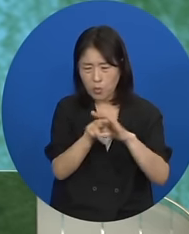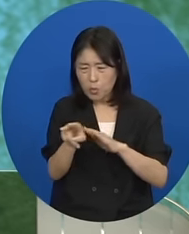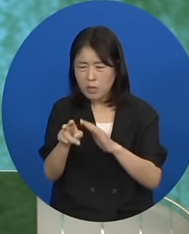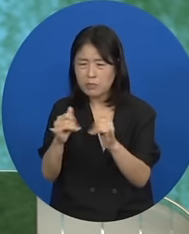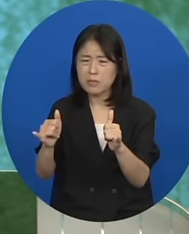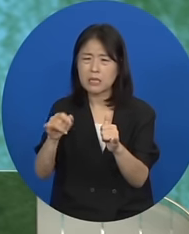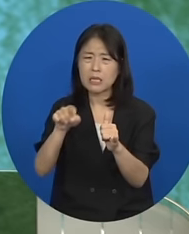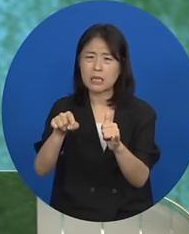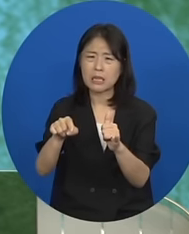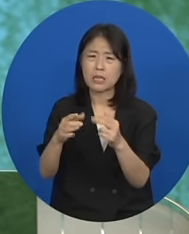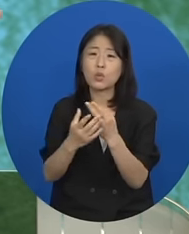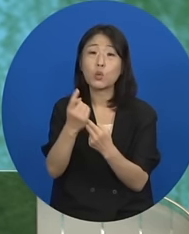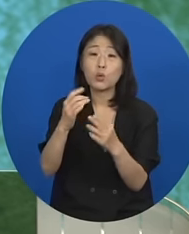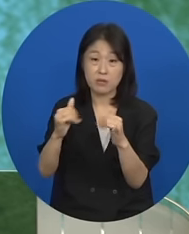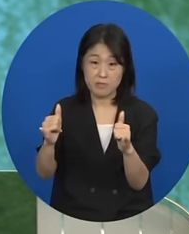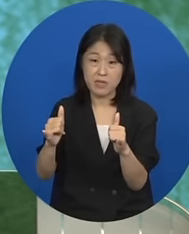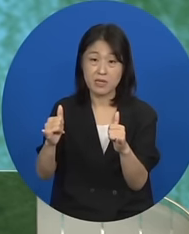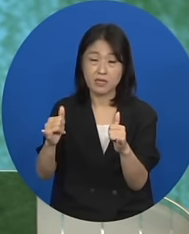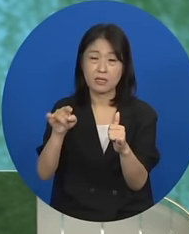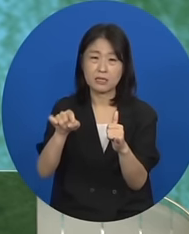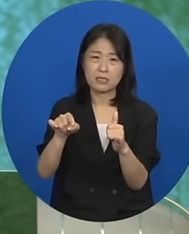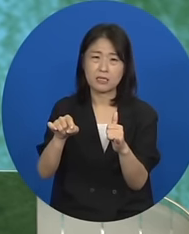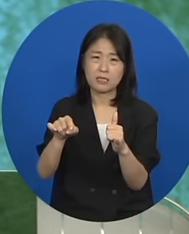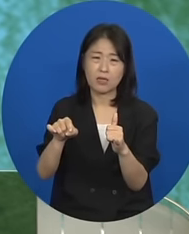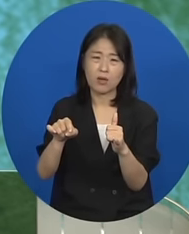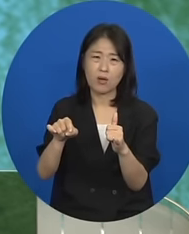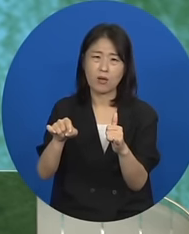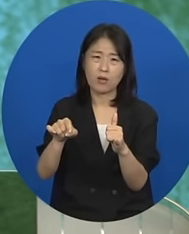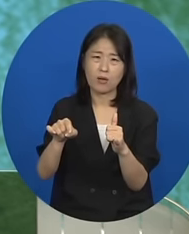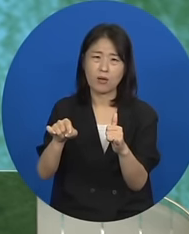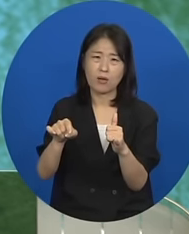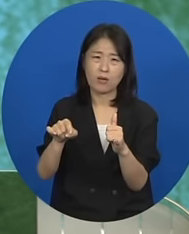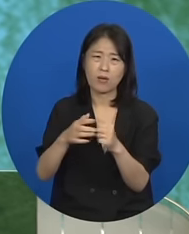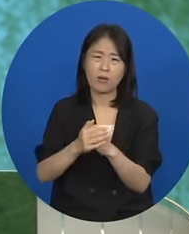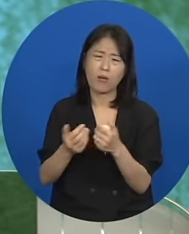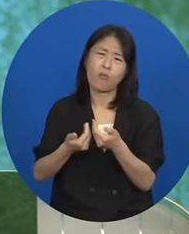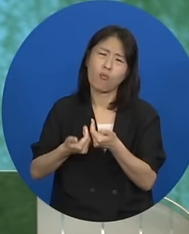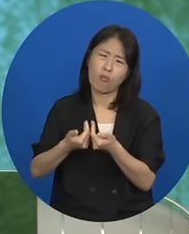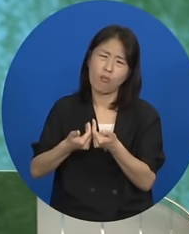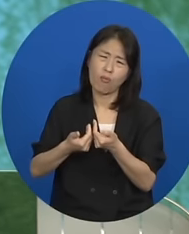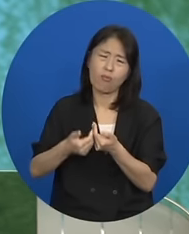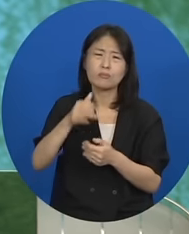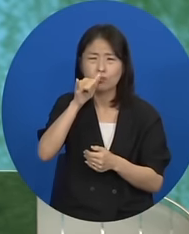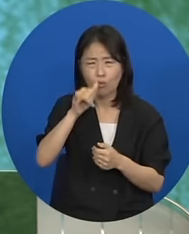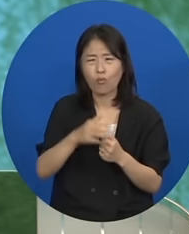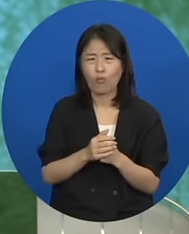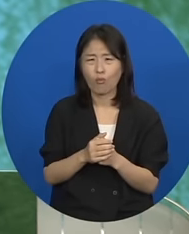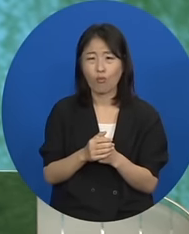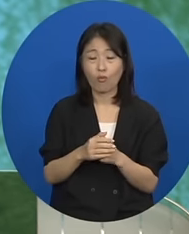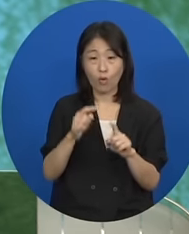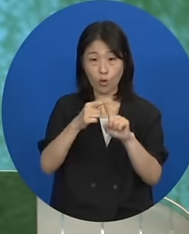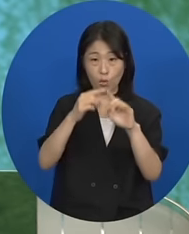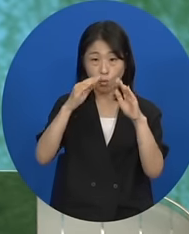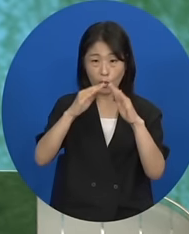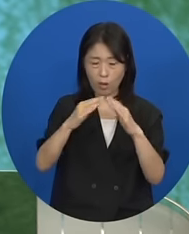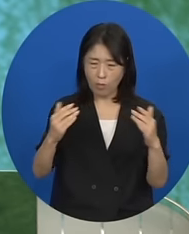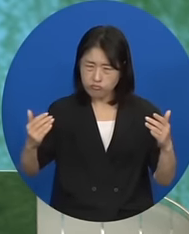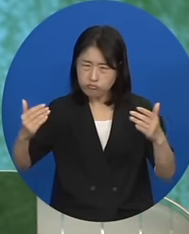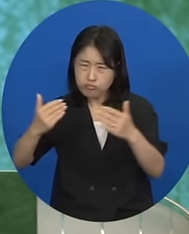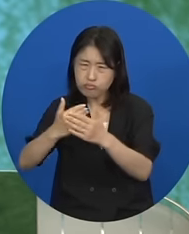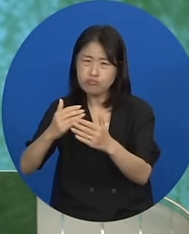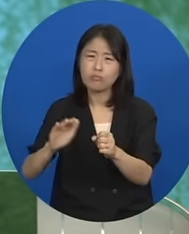사실이에요 많은 분들이 좀 거리감을 느끼고 서로서로가 어색합니다 그데 교회가 그분들을 품지 못하면